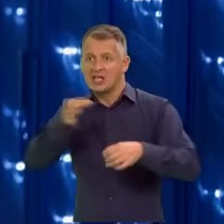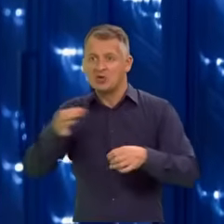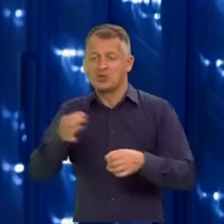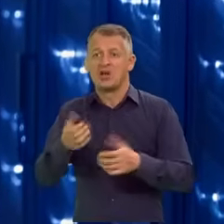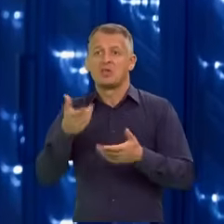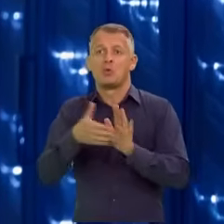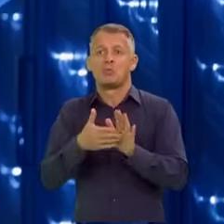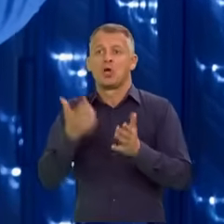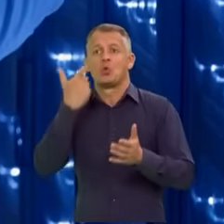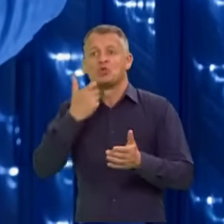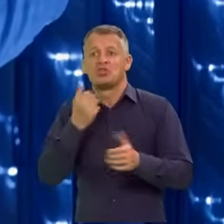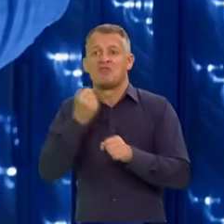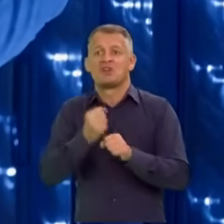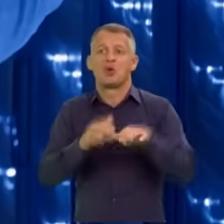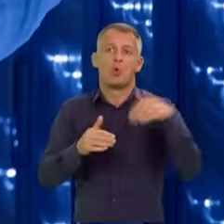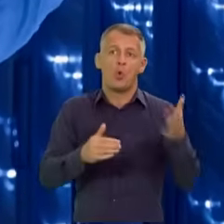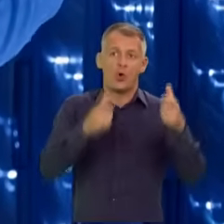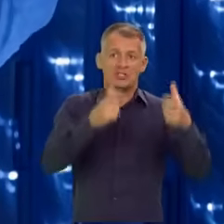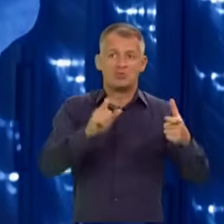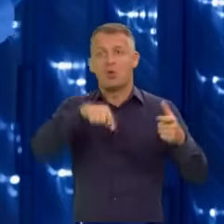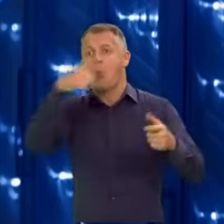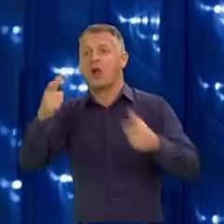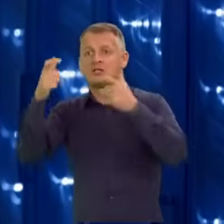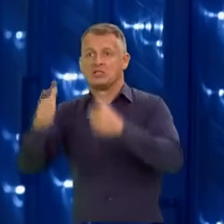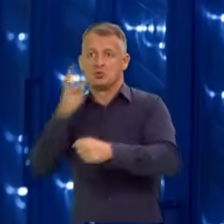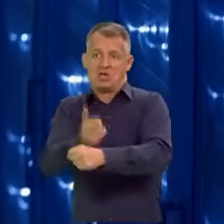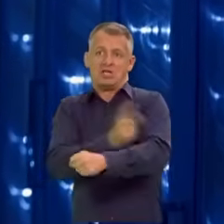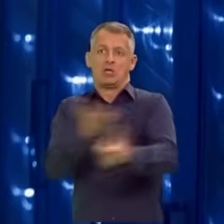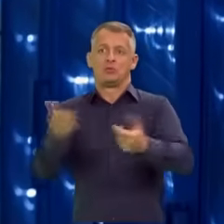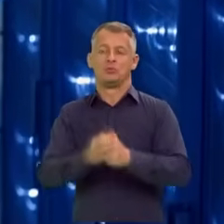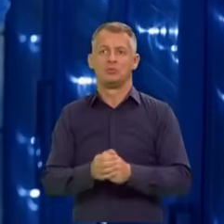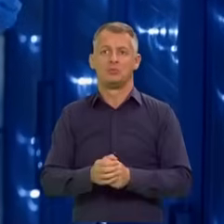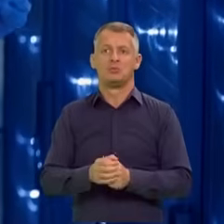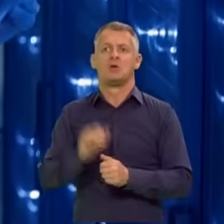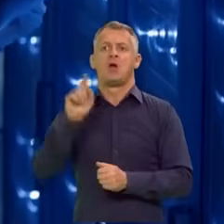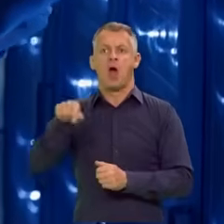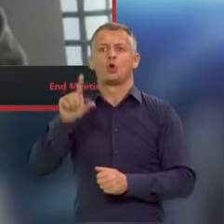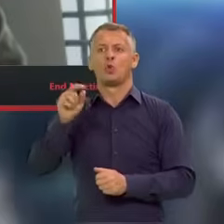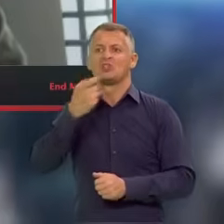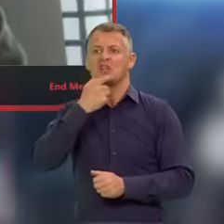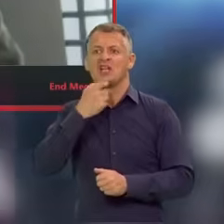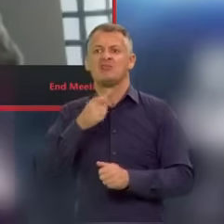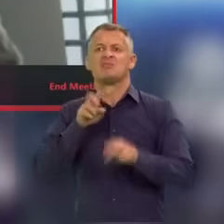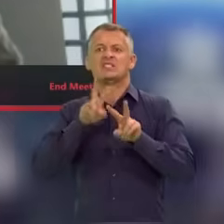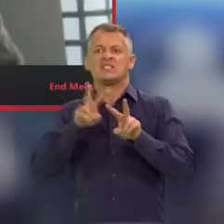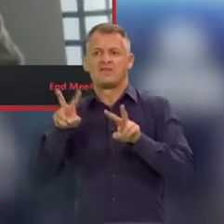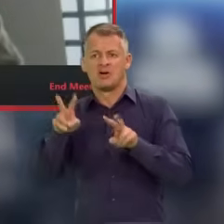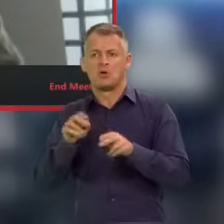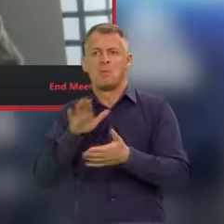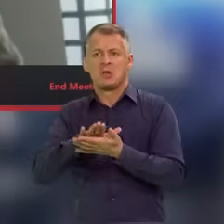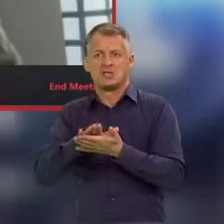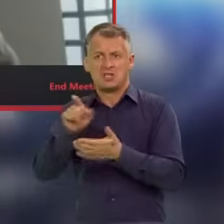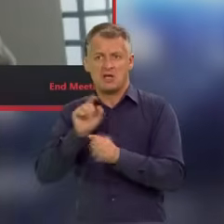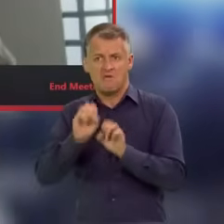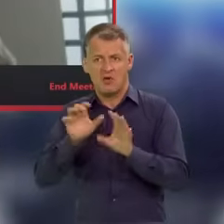ce face dreapta. În momentul ăsta ANAF are niște servere de vreo 20 de ani pe care funcționează. Și asta spune foarte mult despre ce